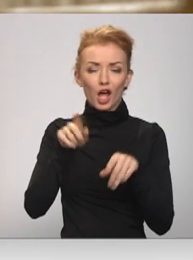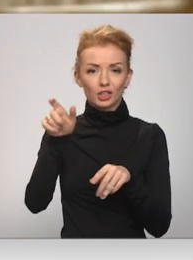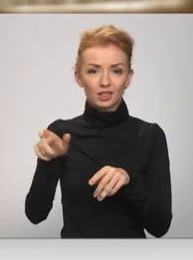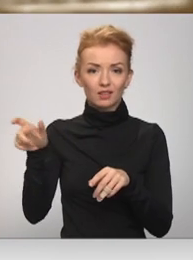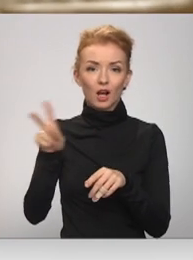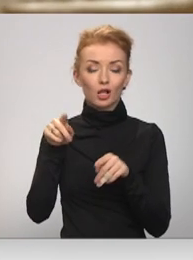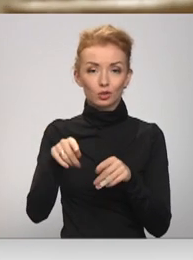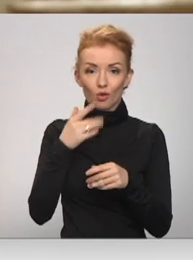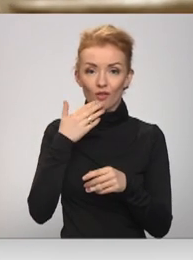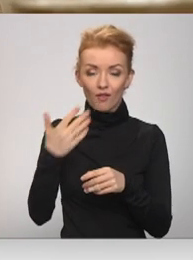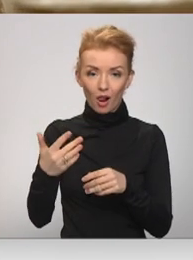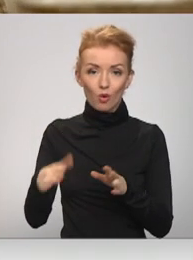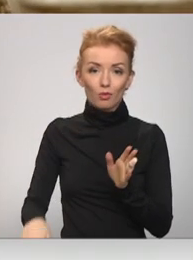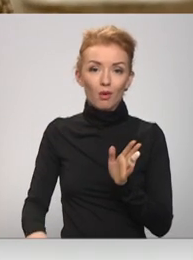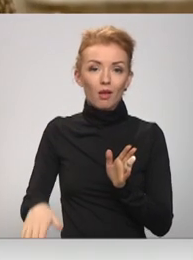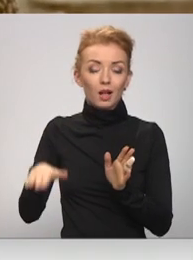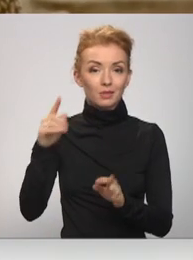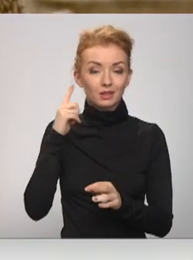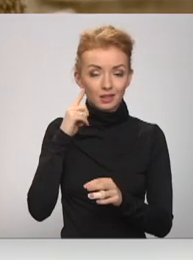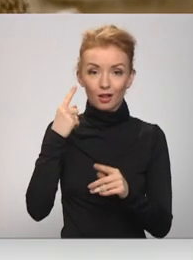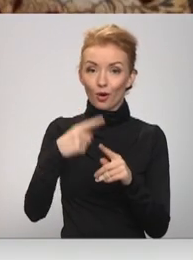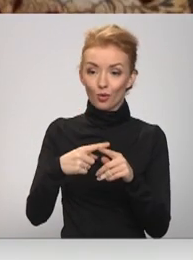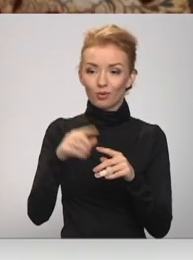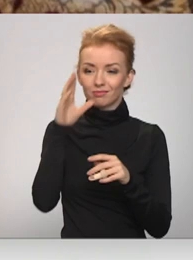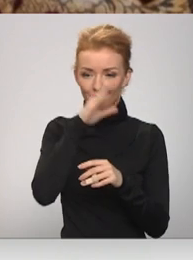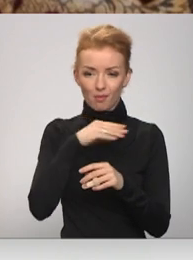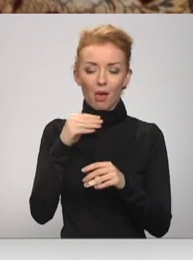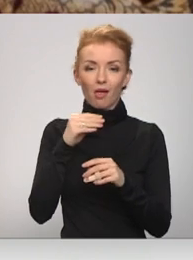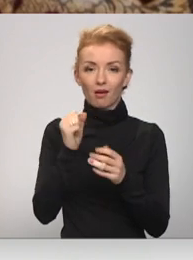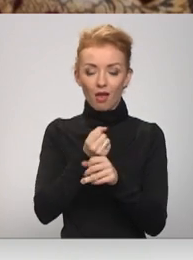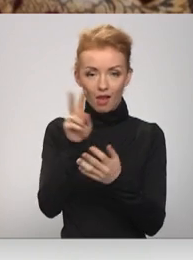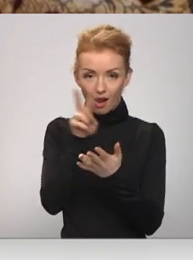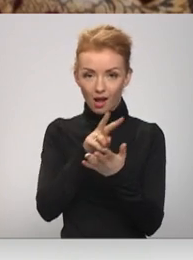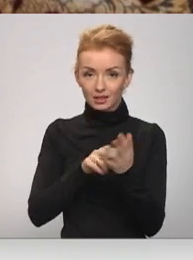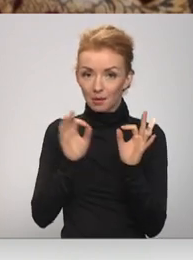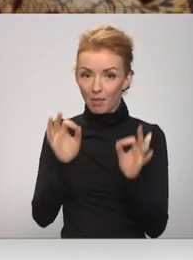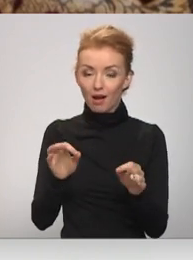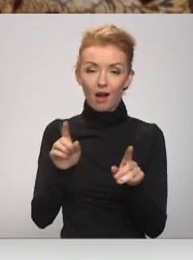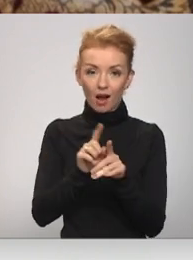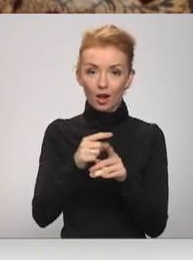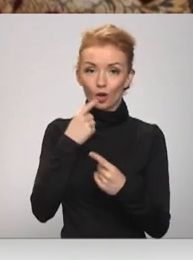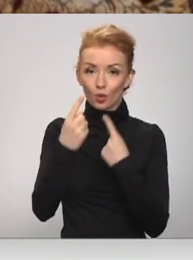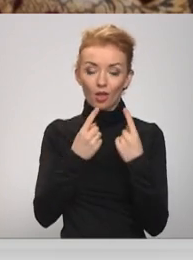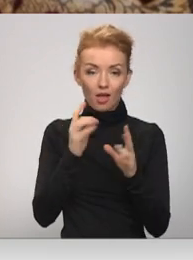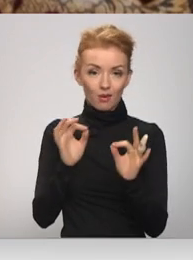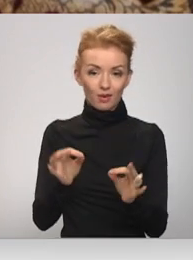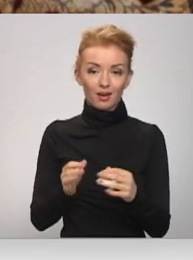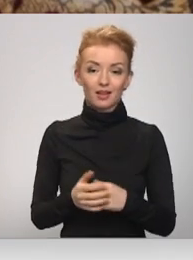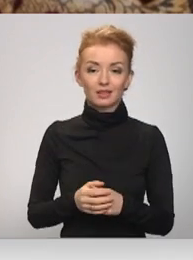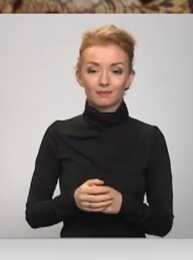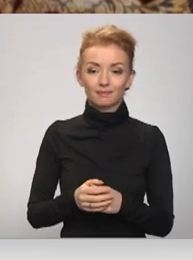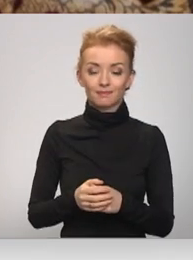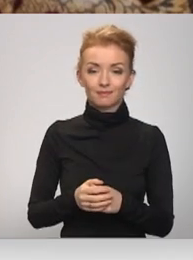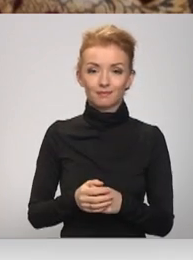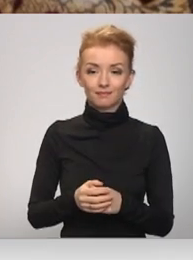šo valodu ir bērnībā dzirdējuši un tomēr spēja gan izlasīt pareizi, gan arī runāt pareizi.